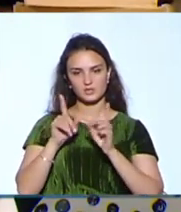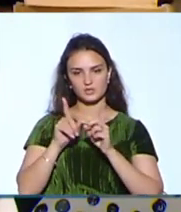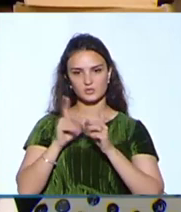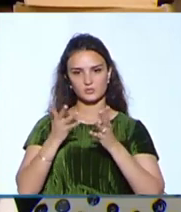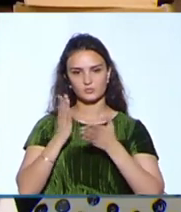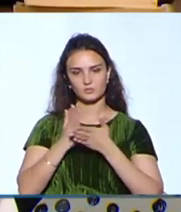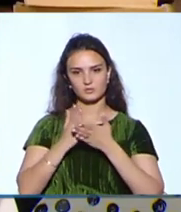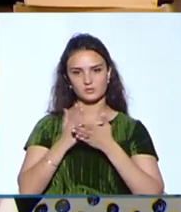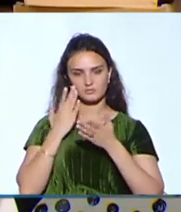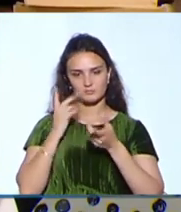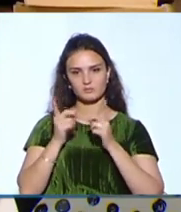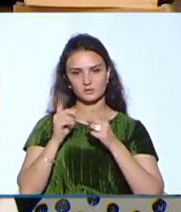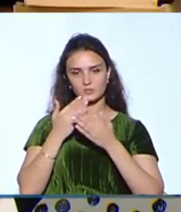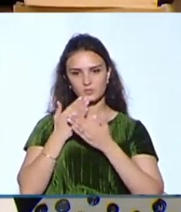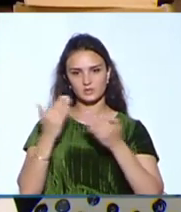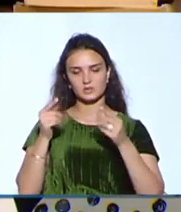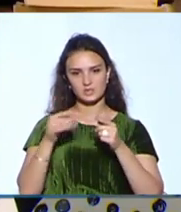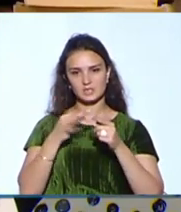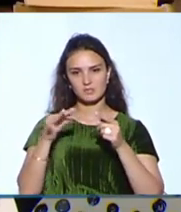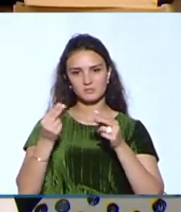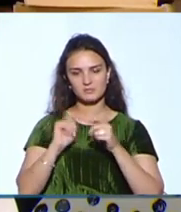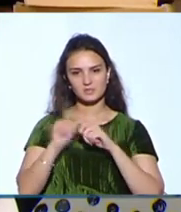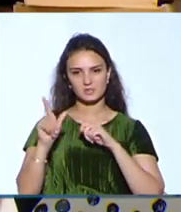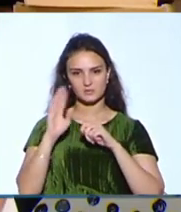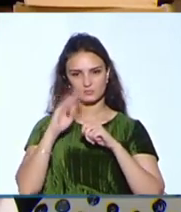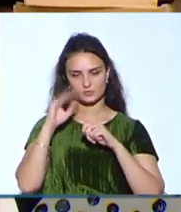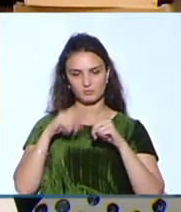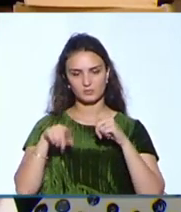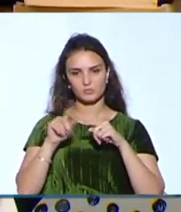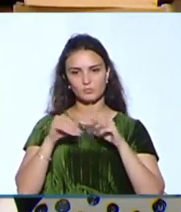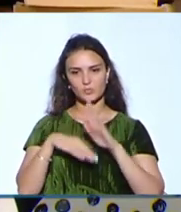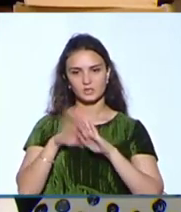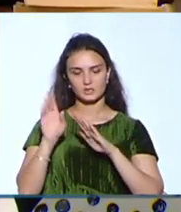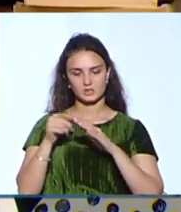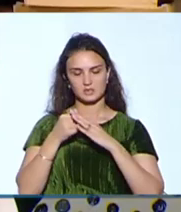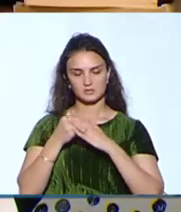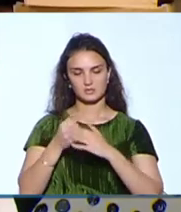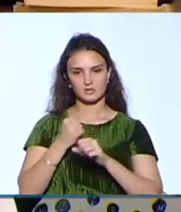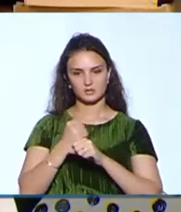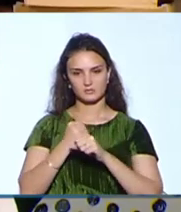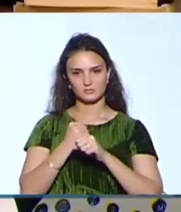არის. და მართლაც უკანასკნელ კაპიკებს იხდიან მშობლები, რომ რაიმე უკეთეს მიაგნონ.